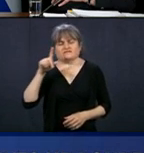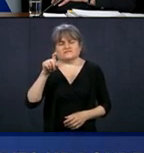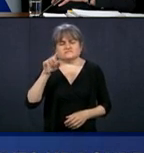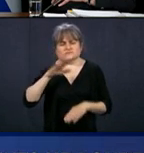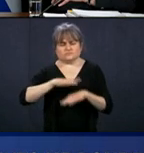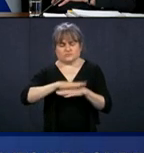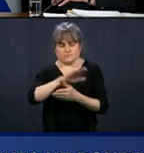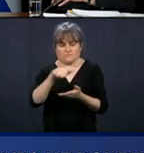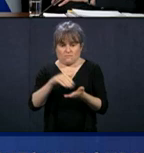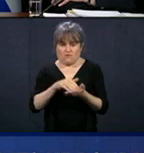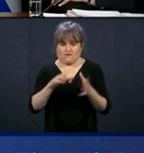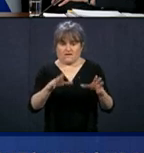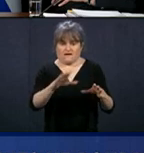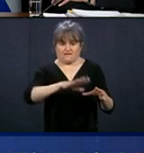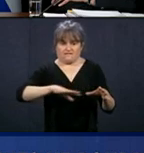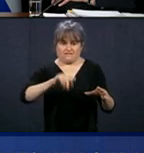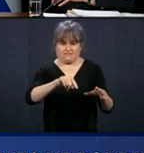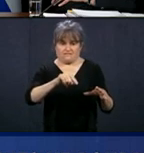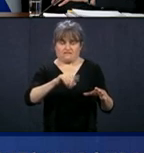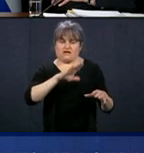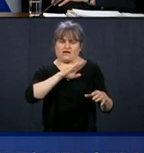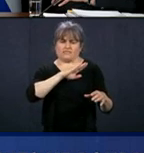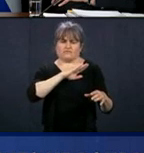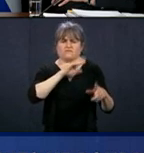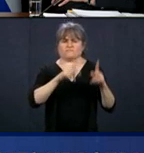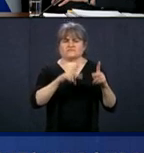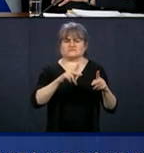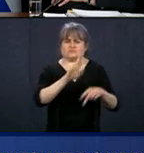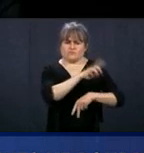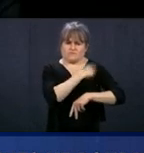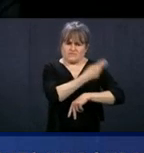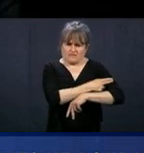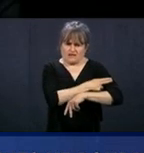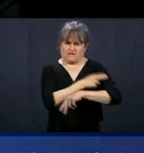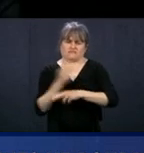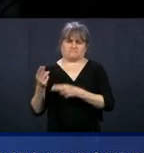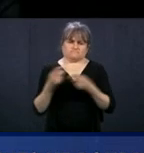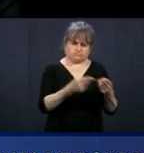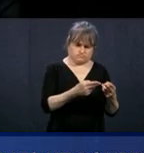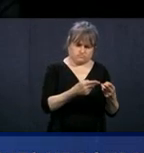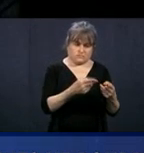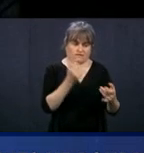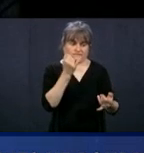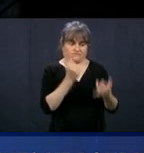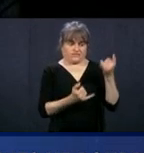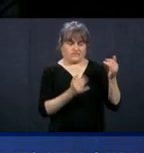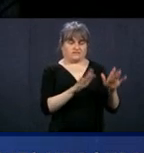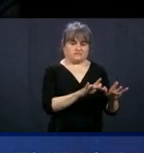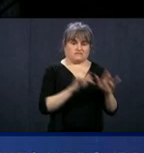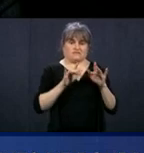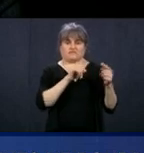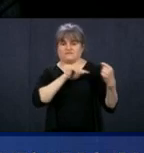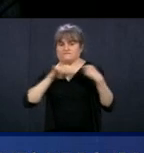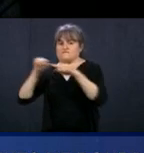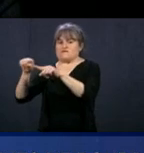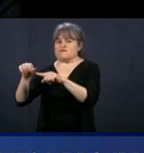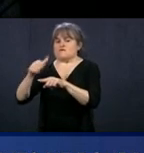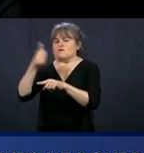patients de centres hospitaliers de Montréal qui sont transférés dans des centres hospitaliers à l'extérieur de